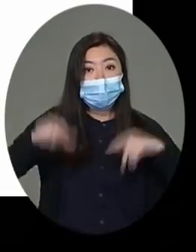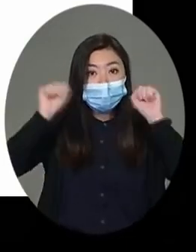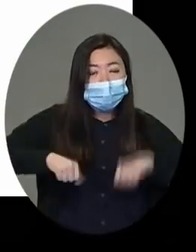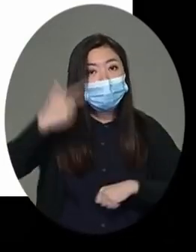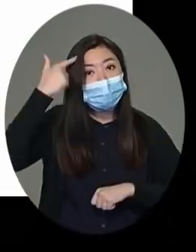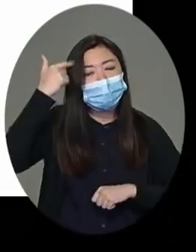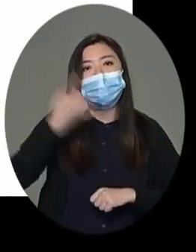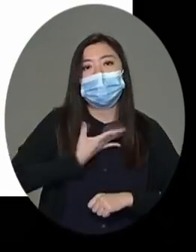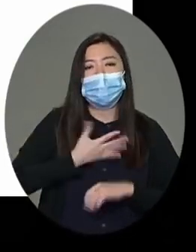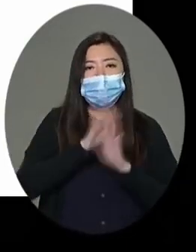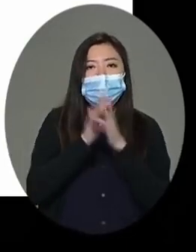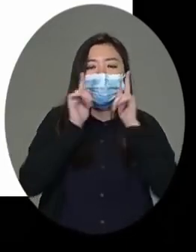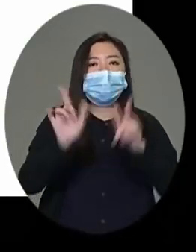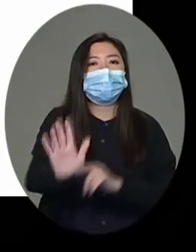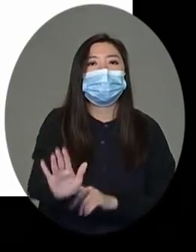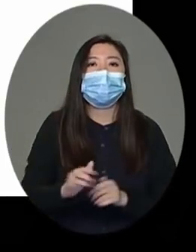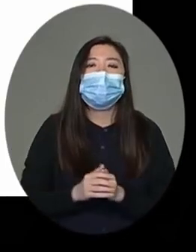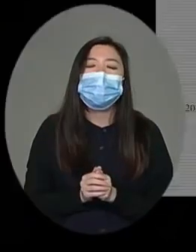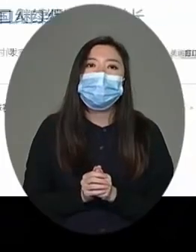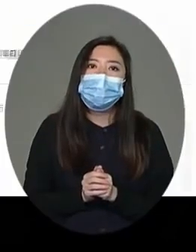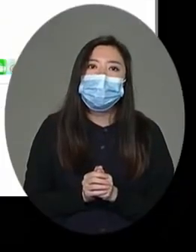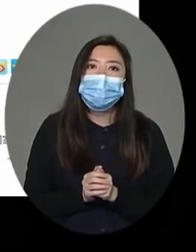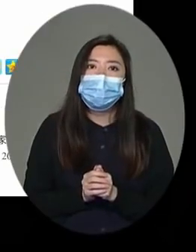成共识之前，不会对外公布。